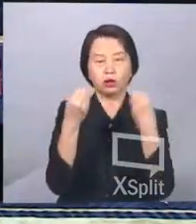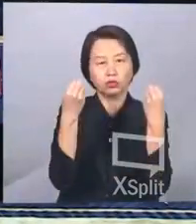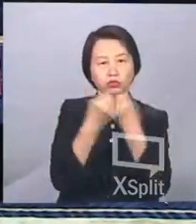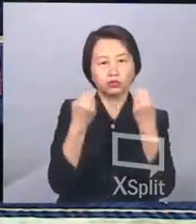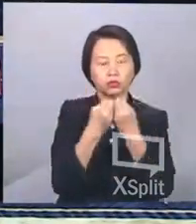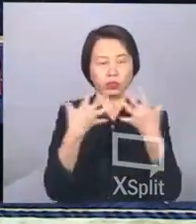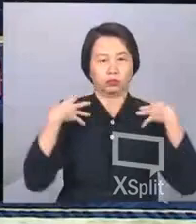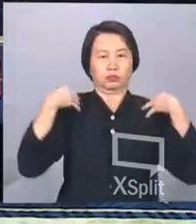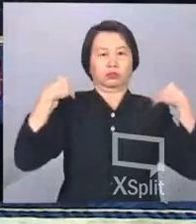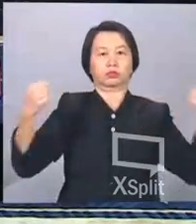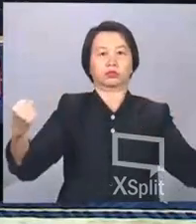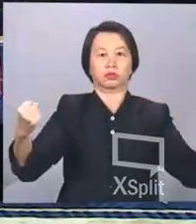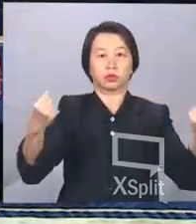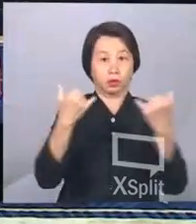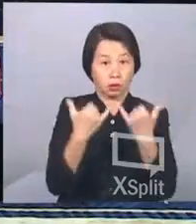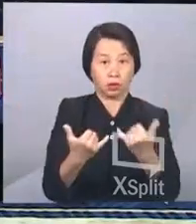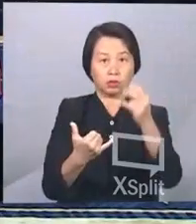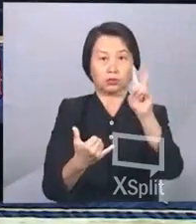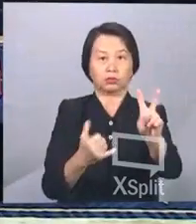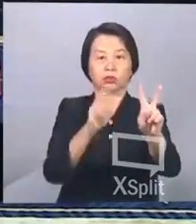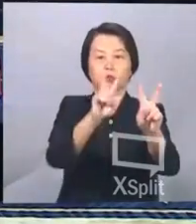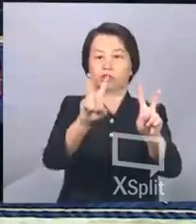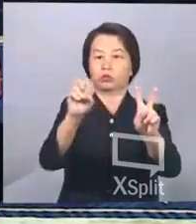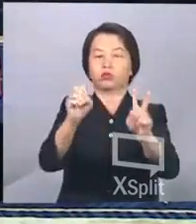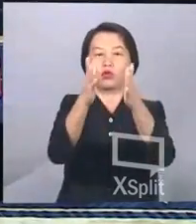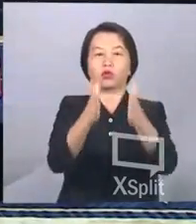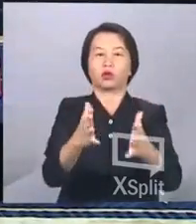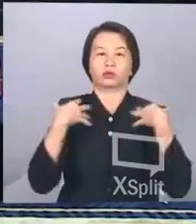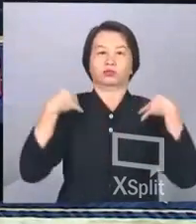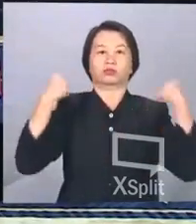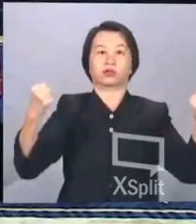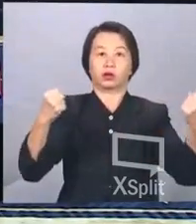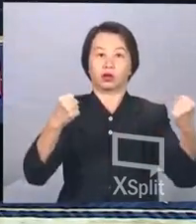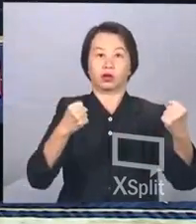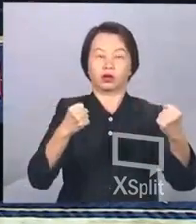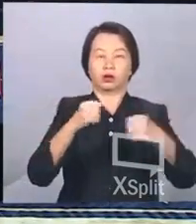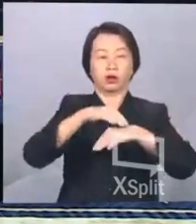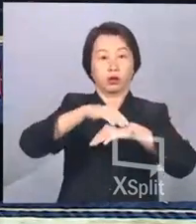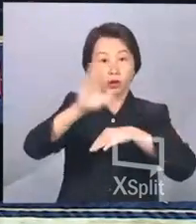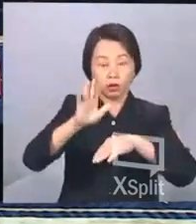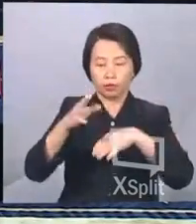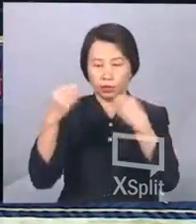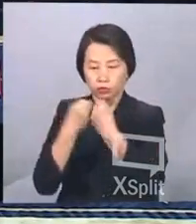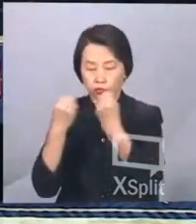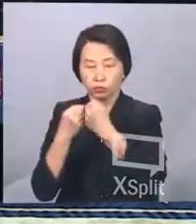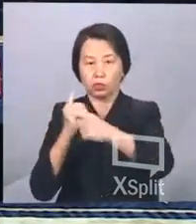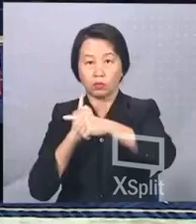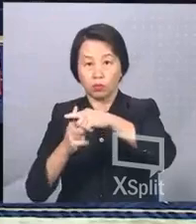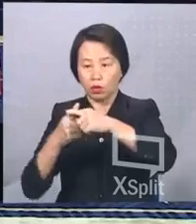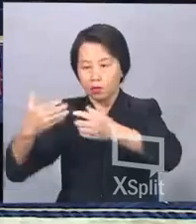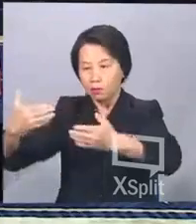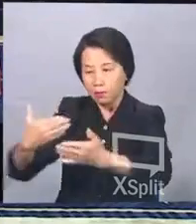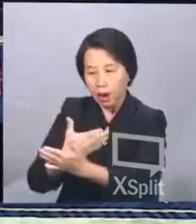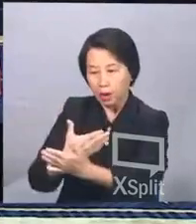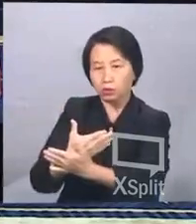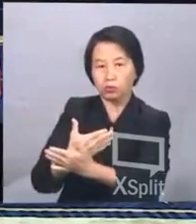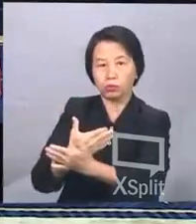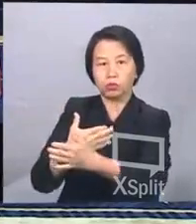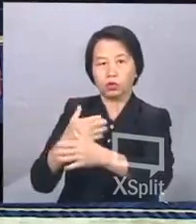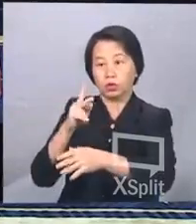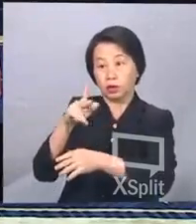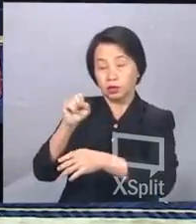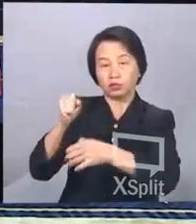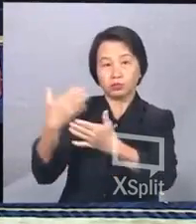sakit yang pun ihklas ramai 220 orang melebihi jumlah kiss postif baru yaitu